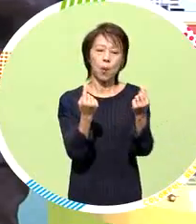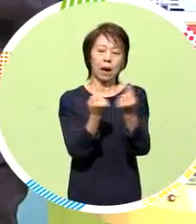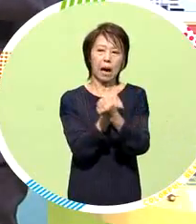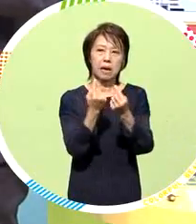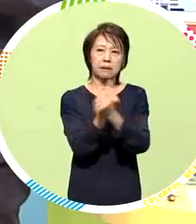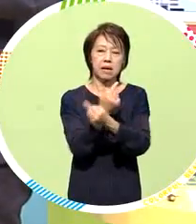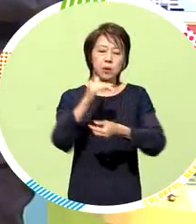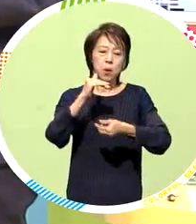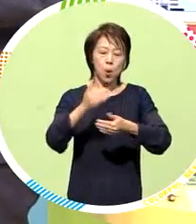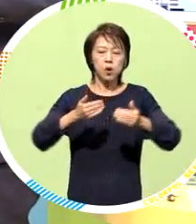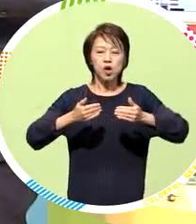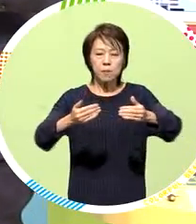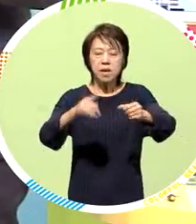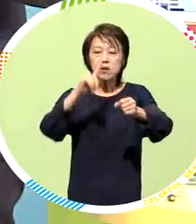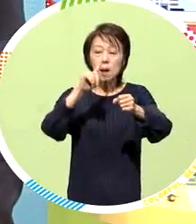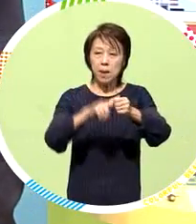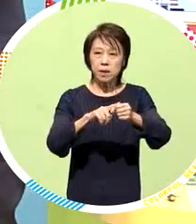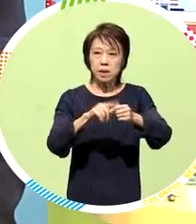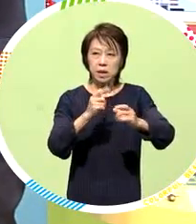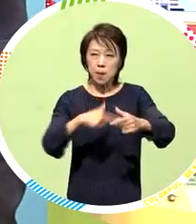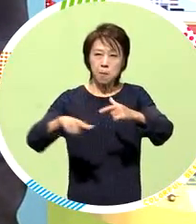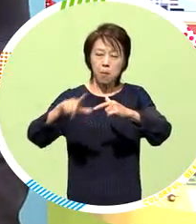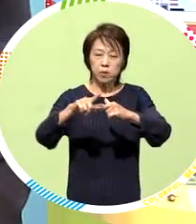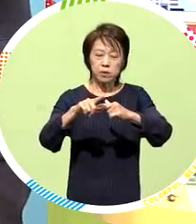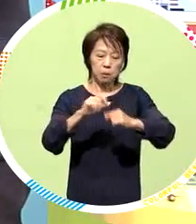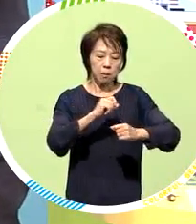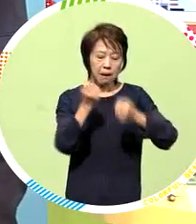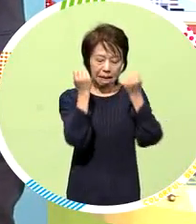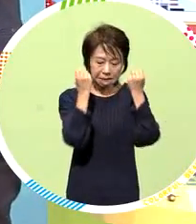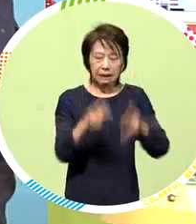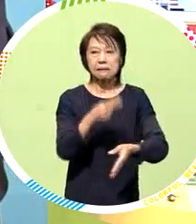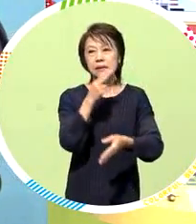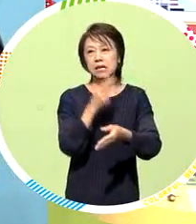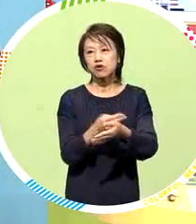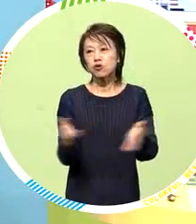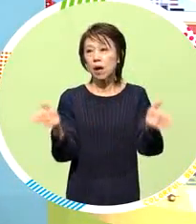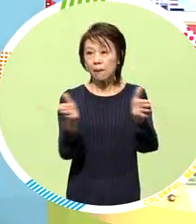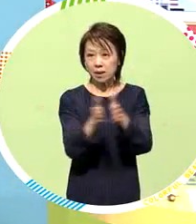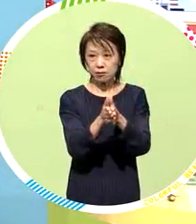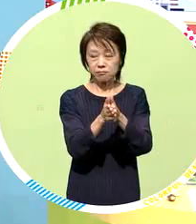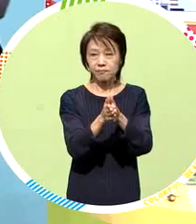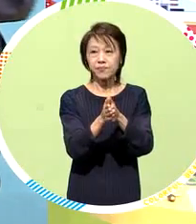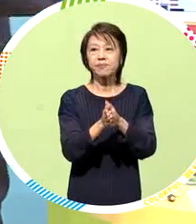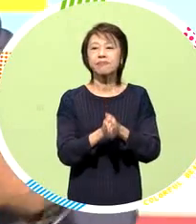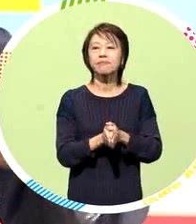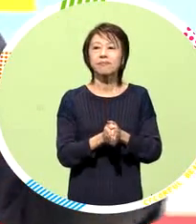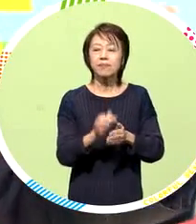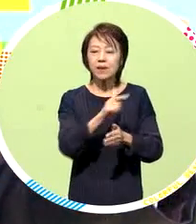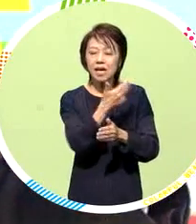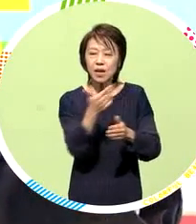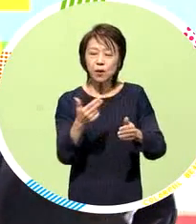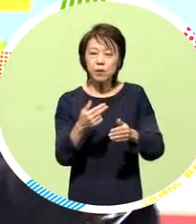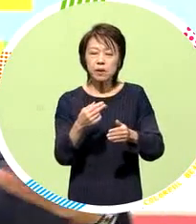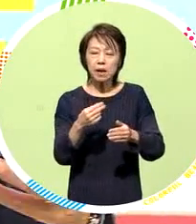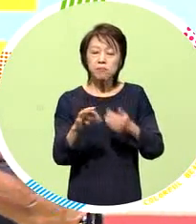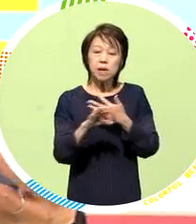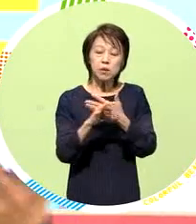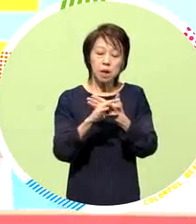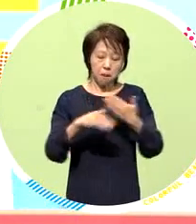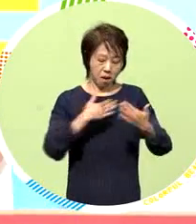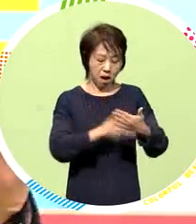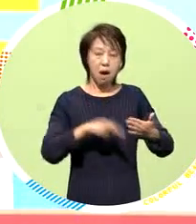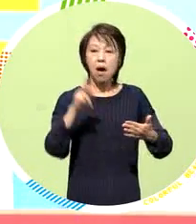ねどんどん進めていくためにこれをもっとその最先端の技術をドッキングさせてやっていこうつまりいろんなセンサーをつけてです